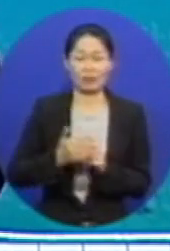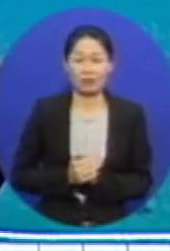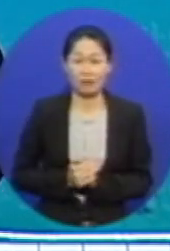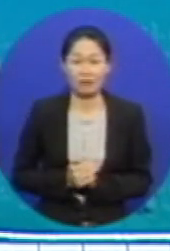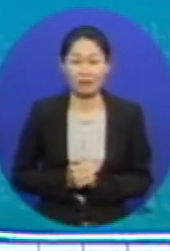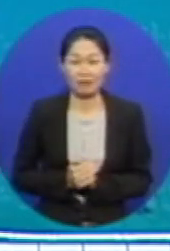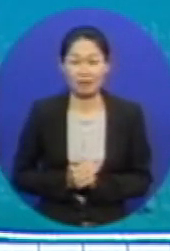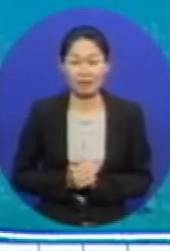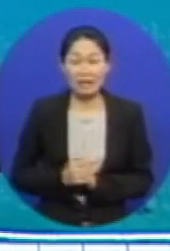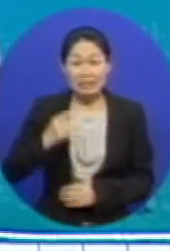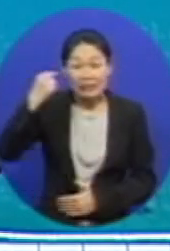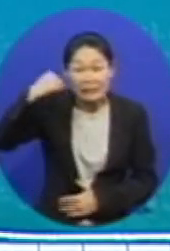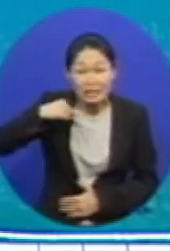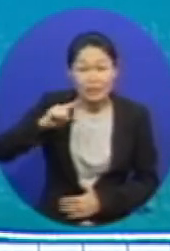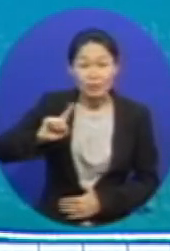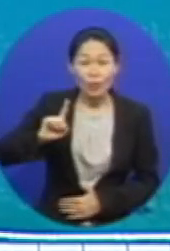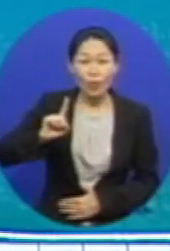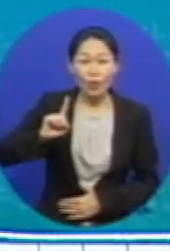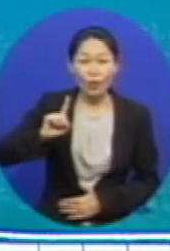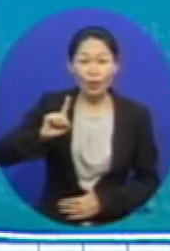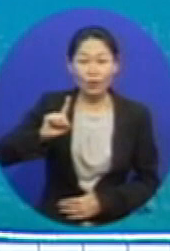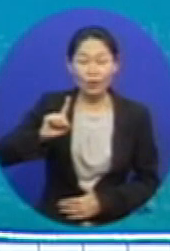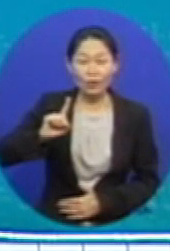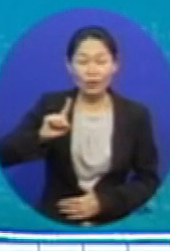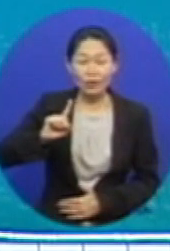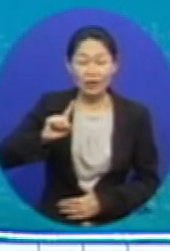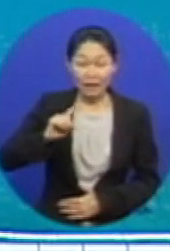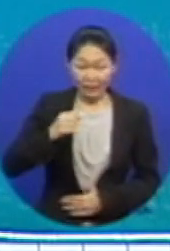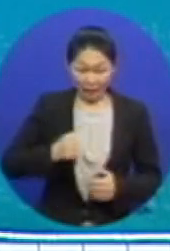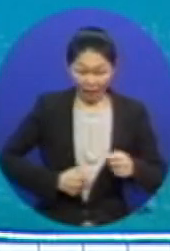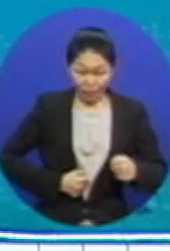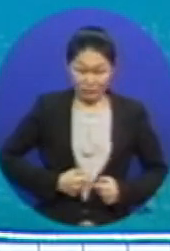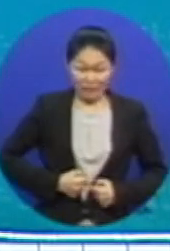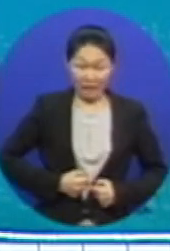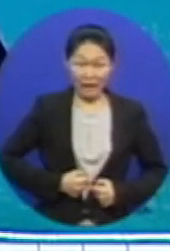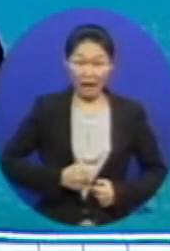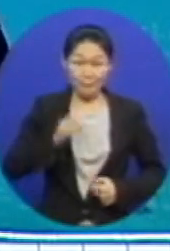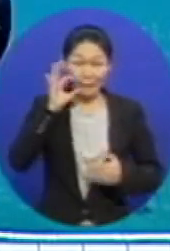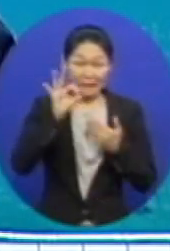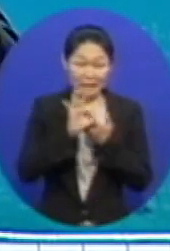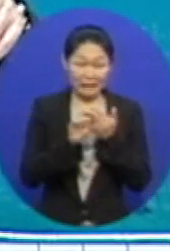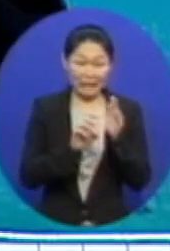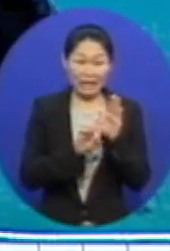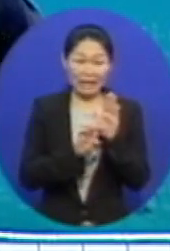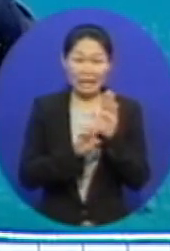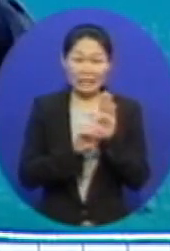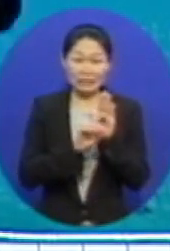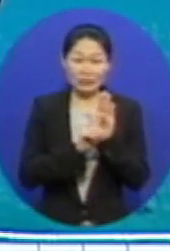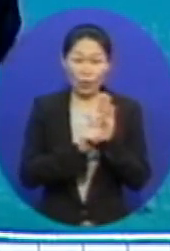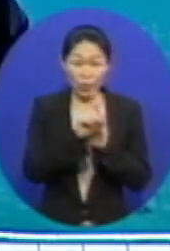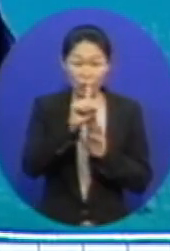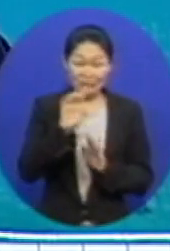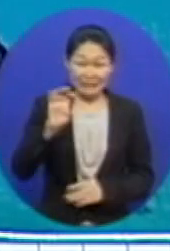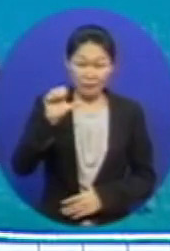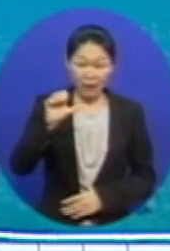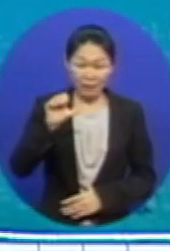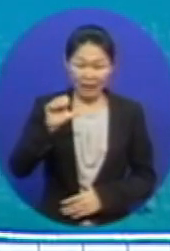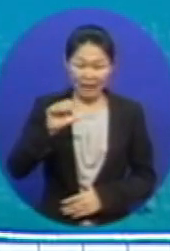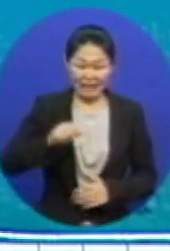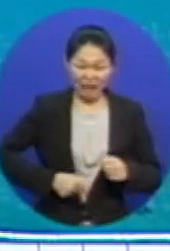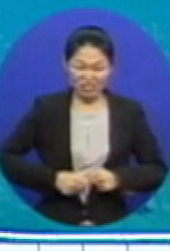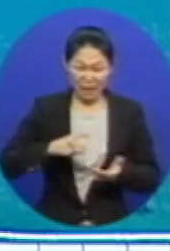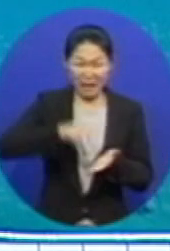자 그 느낌이라는 게 도대체 뭐지요 개구리가 만약에 45도 되는 물속에 바로 집어 넣으며 막 팔짝 뛰고